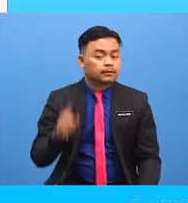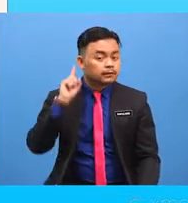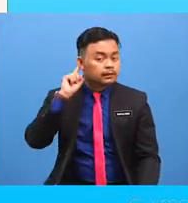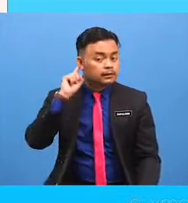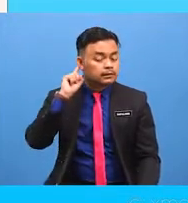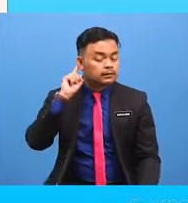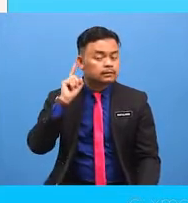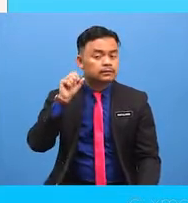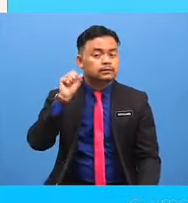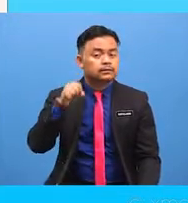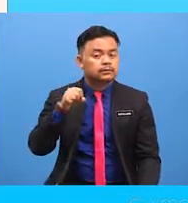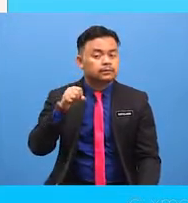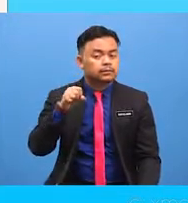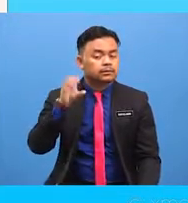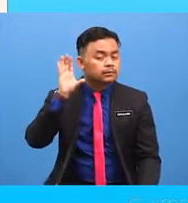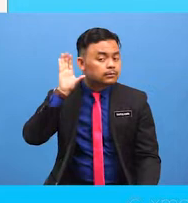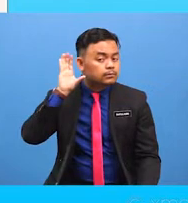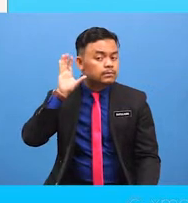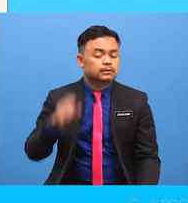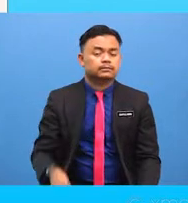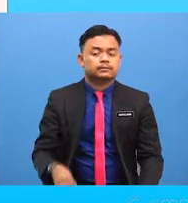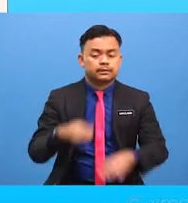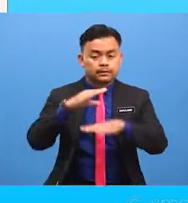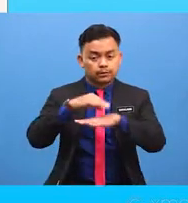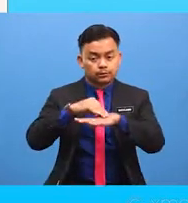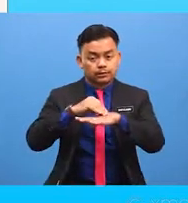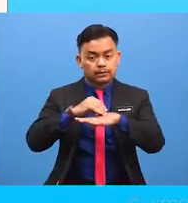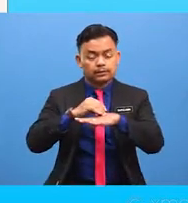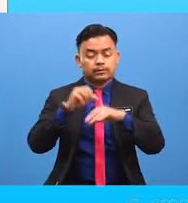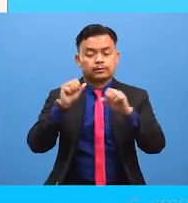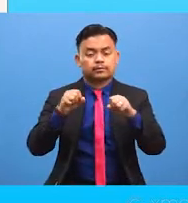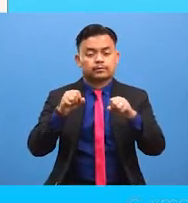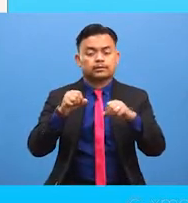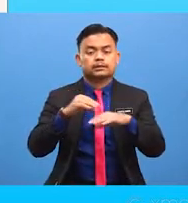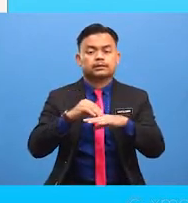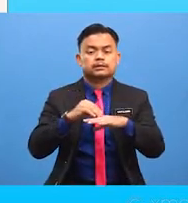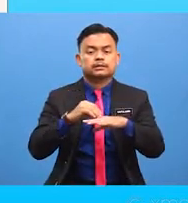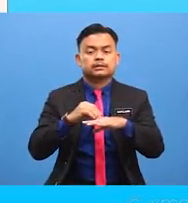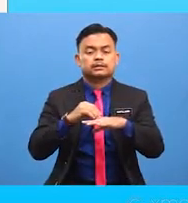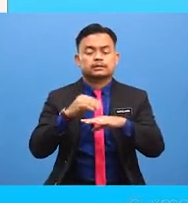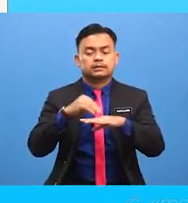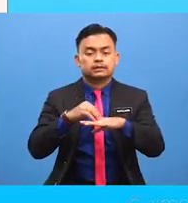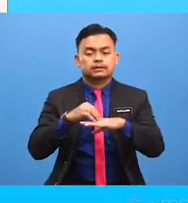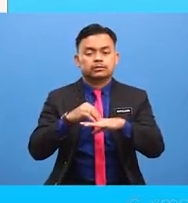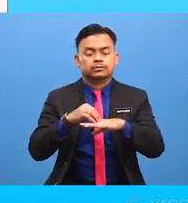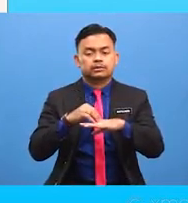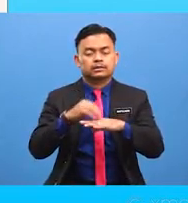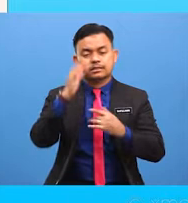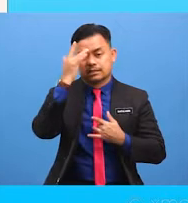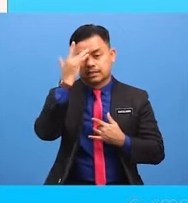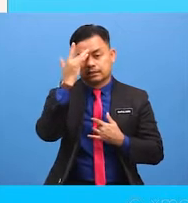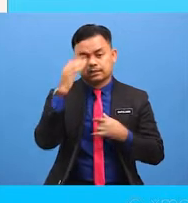Telinga dapat mengesan bunyi. Kulit dapat mengesan sentuhan, tekanan,